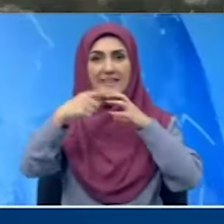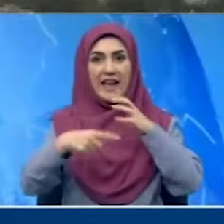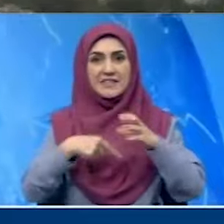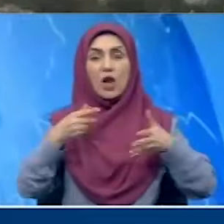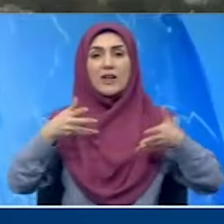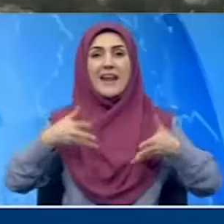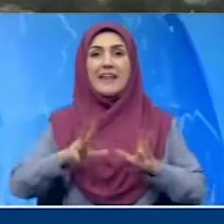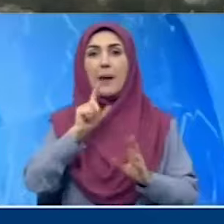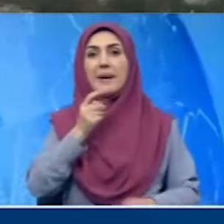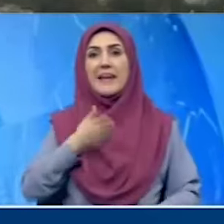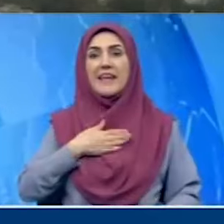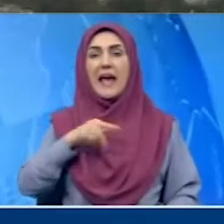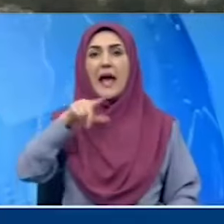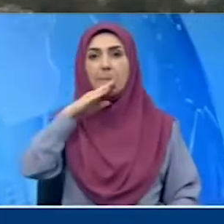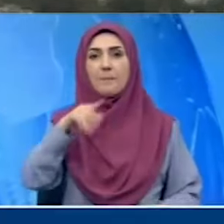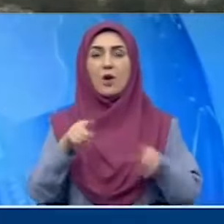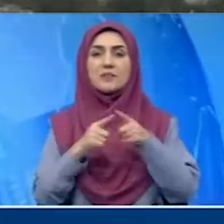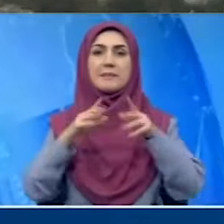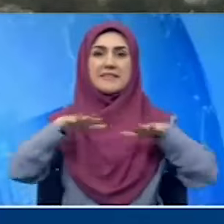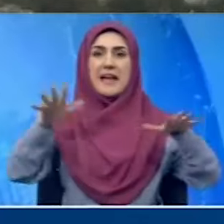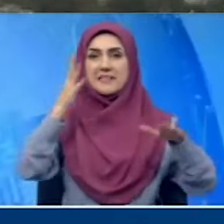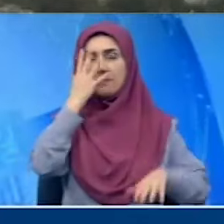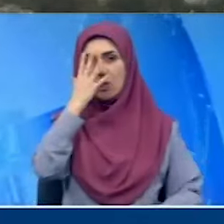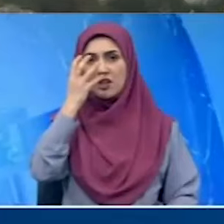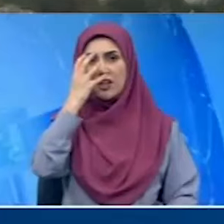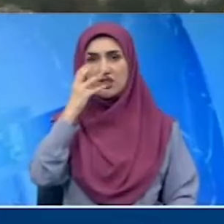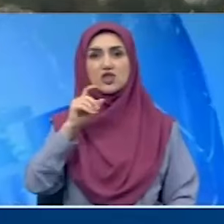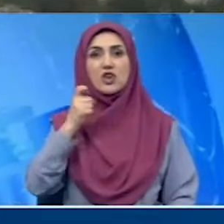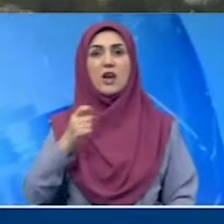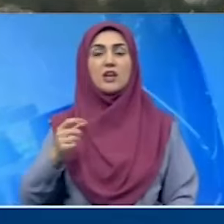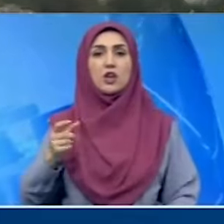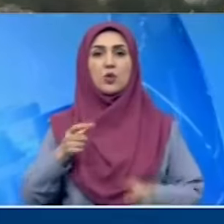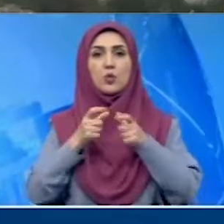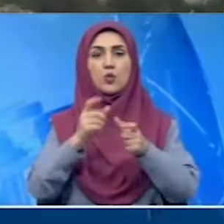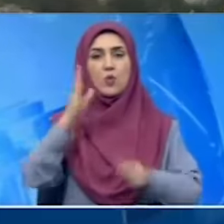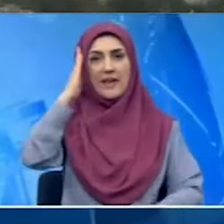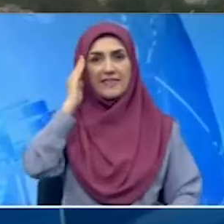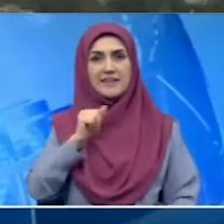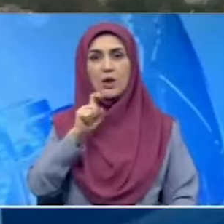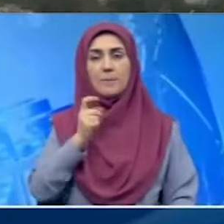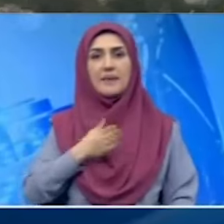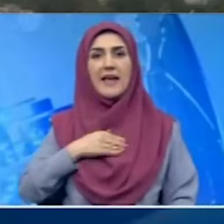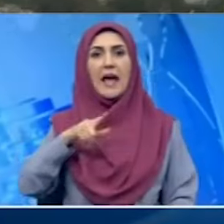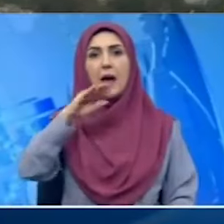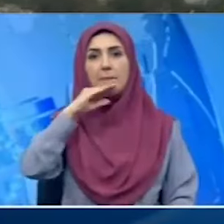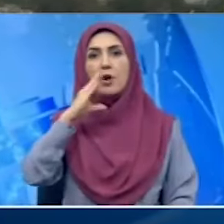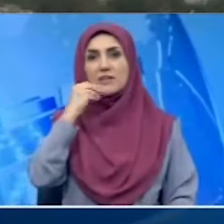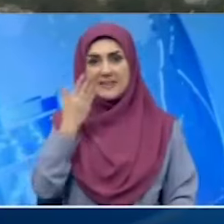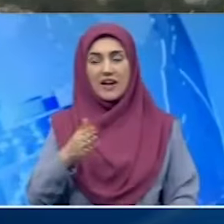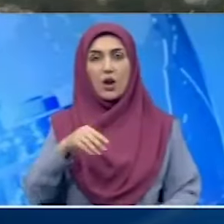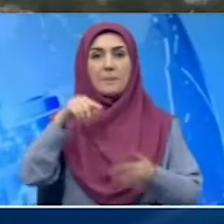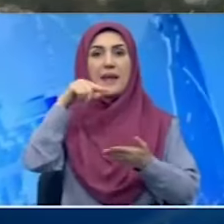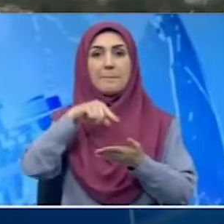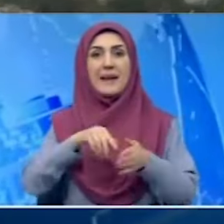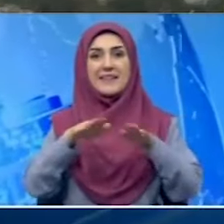الاقصا. گردان‌های عزالدین قسام، شاخه نظامی جنبش مقاومت اسلامی فلسطین حماس، تل آویو را با موشک